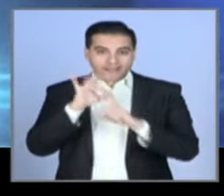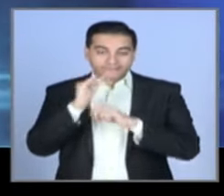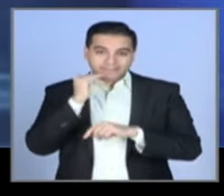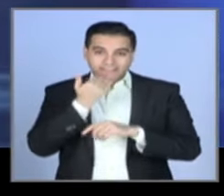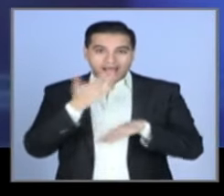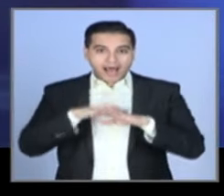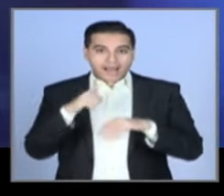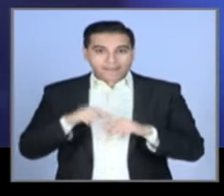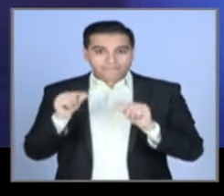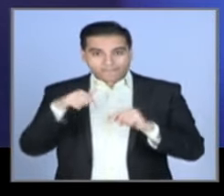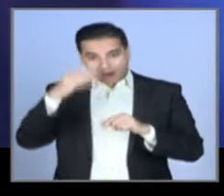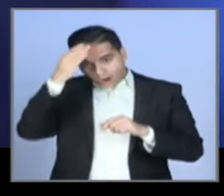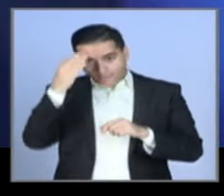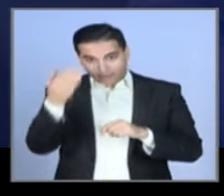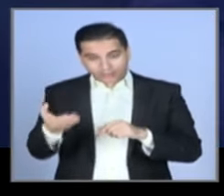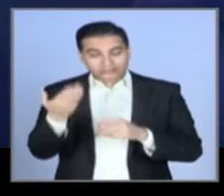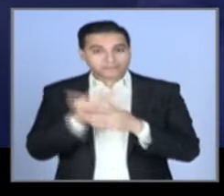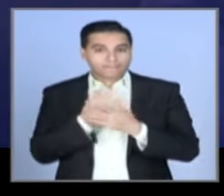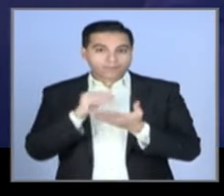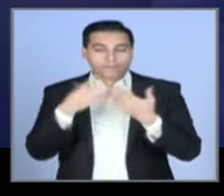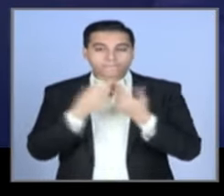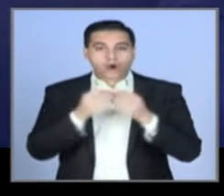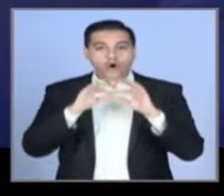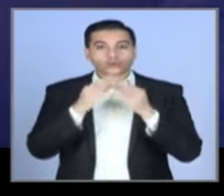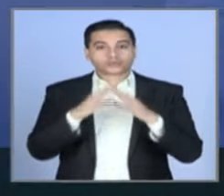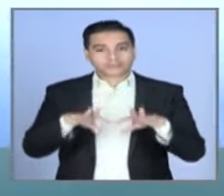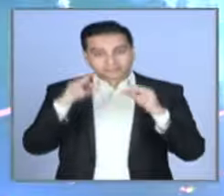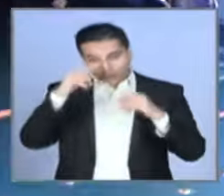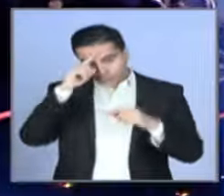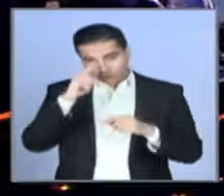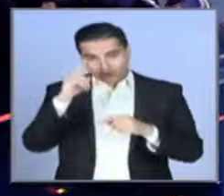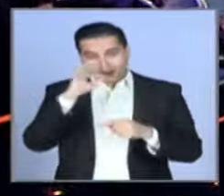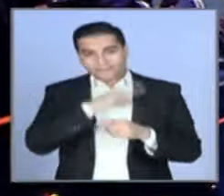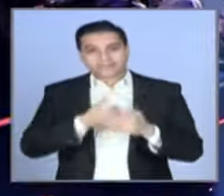برنامج العباقره ان انا اتعرف على عائلات جديده، والمكسب الحقيقي هو المشاركه.